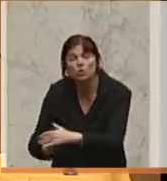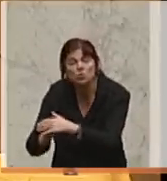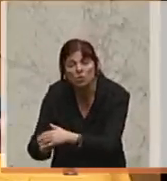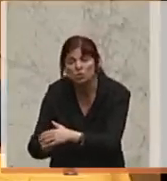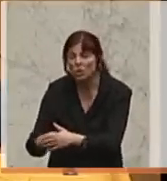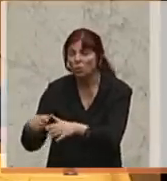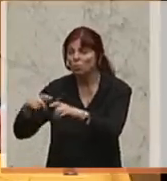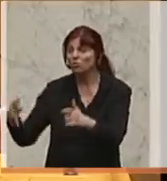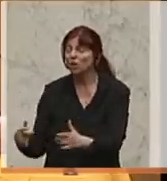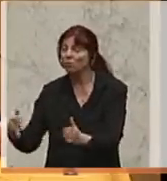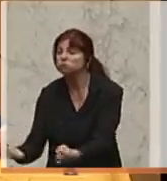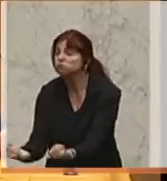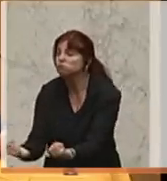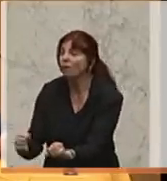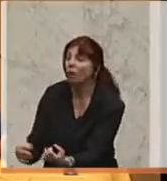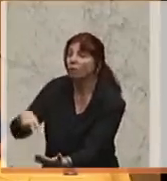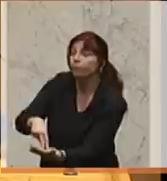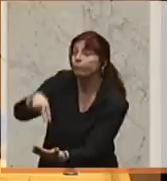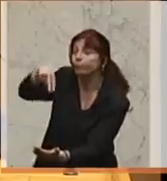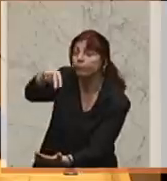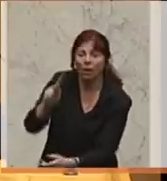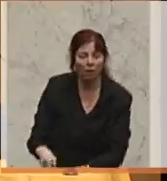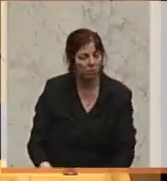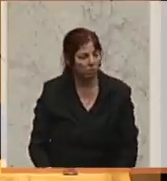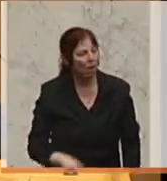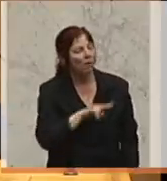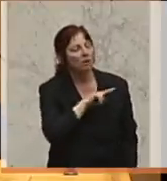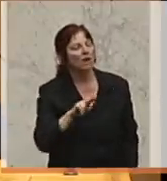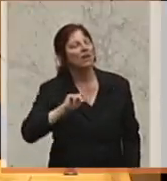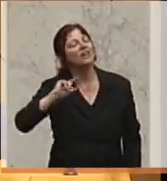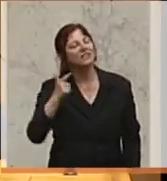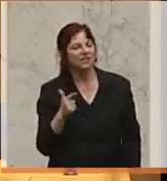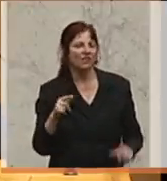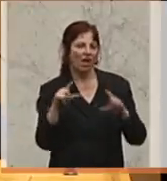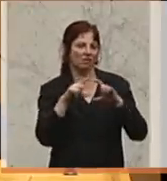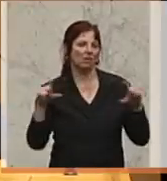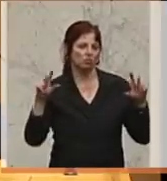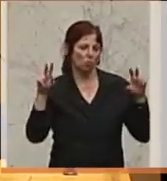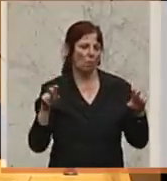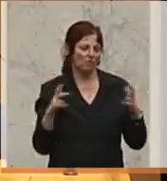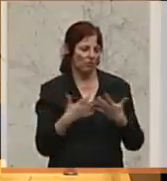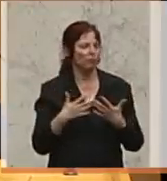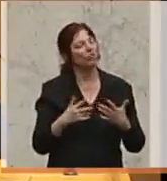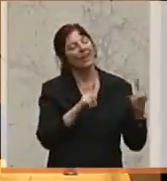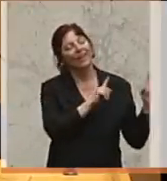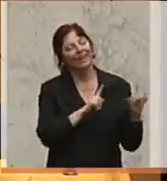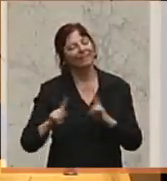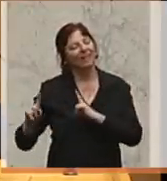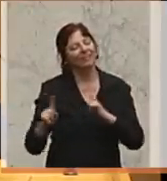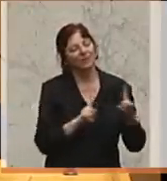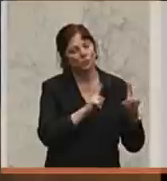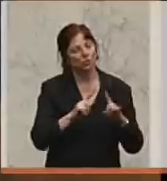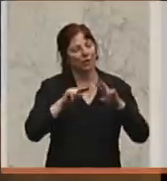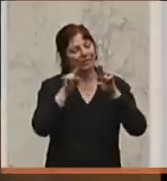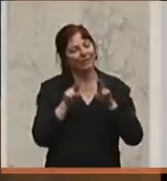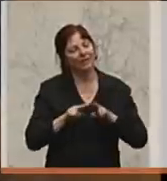hält. Aber wie heißt es in der zweiten Strophe der Internationale, die Sie, Kollege Czapp und